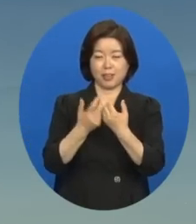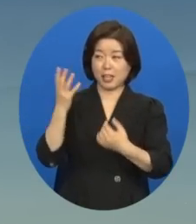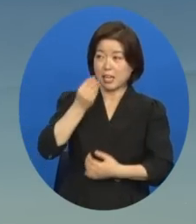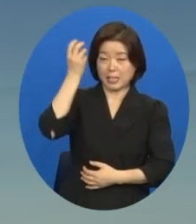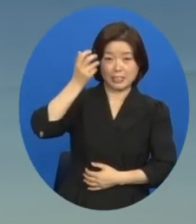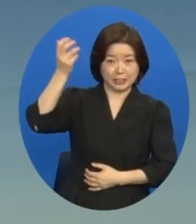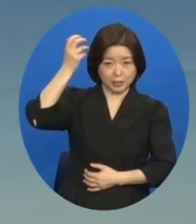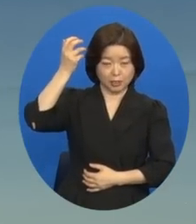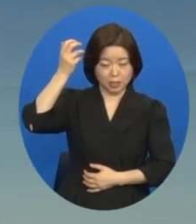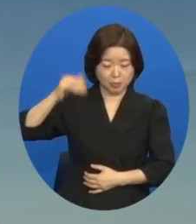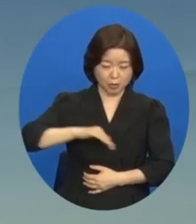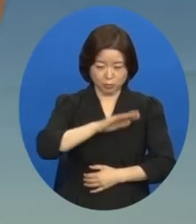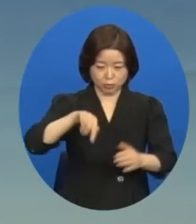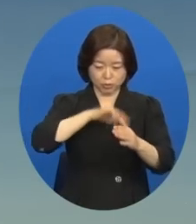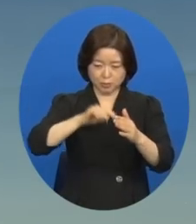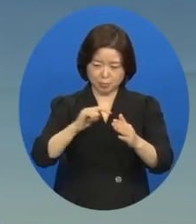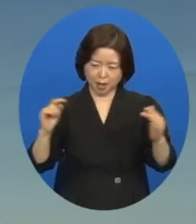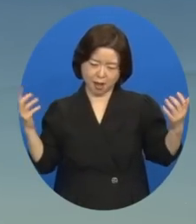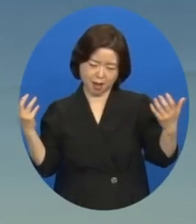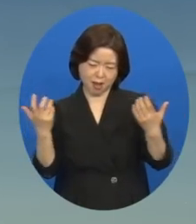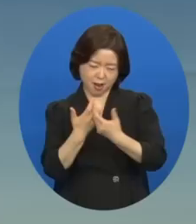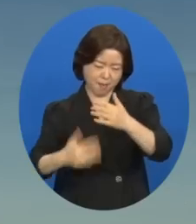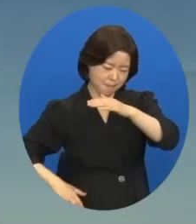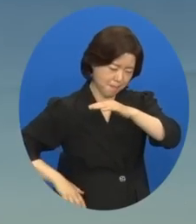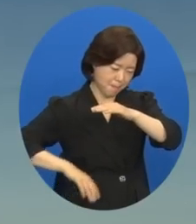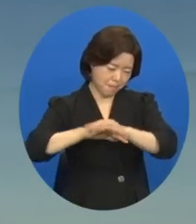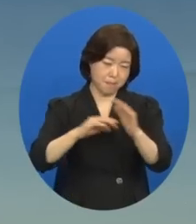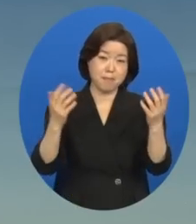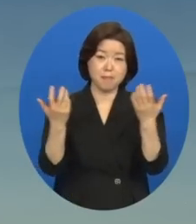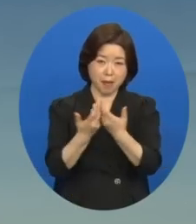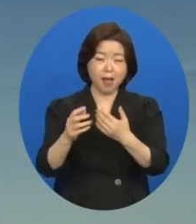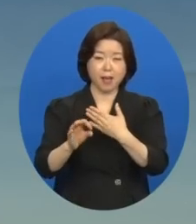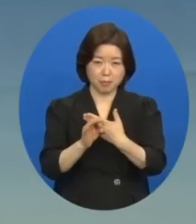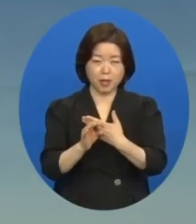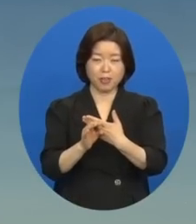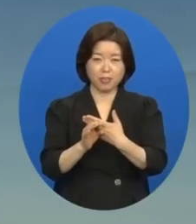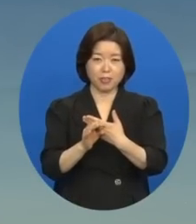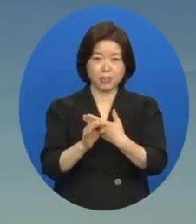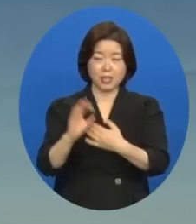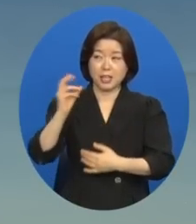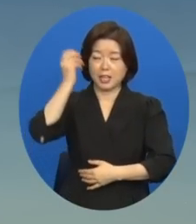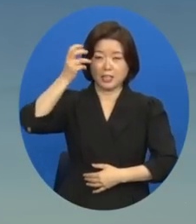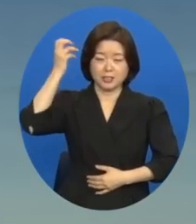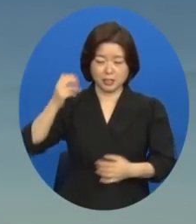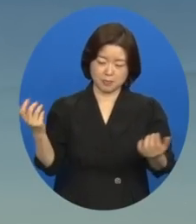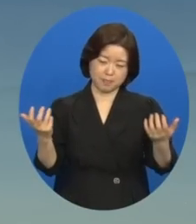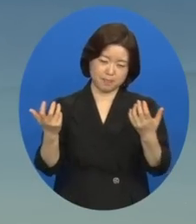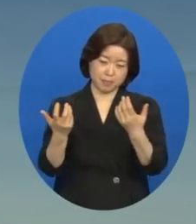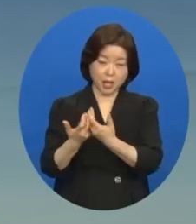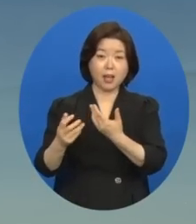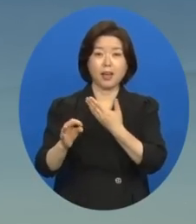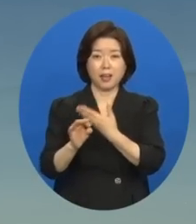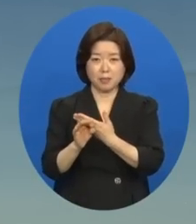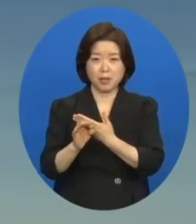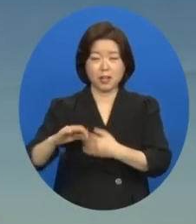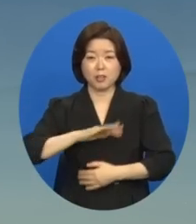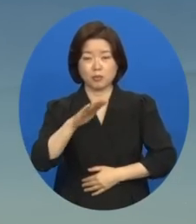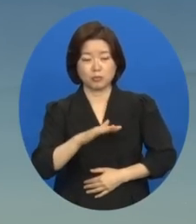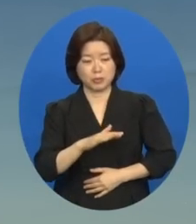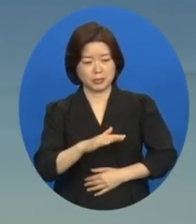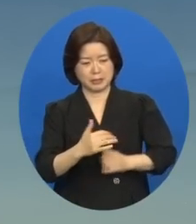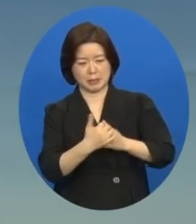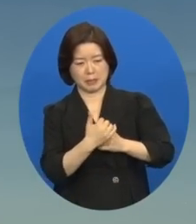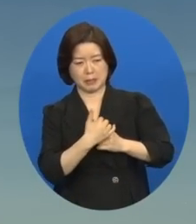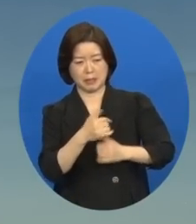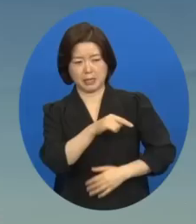성령이 우리의 마음을 가득 채우고 나면, 성령께서 우리 마음에 가득해지고 나면 우리를 괴롭히던 그